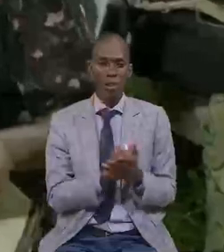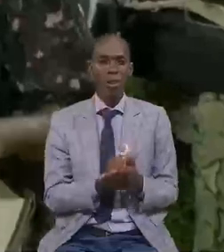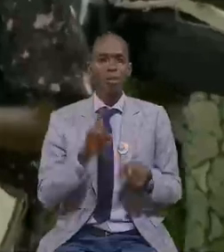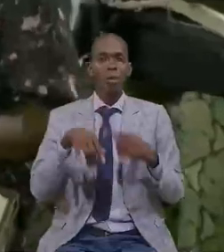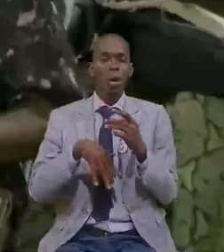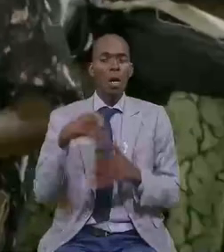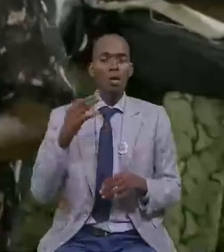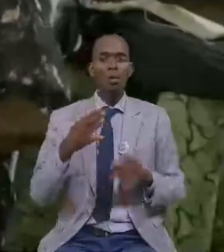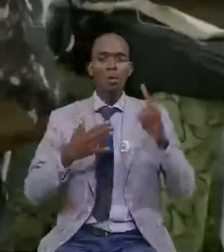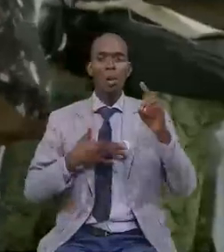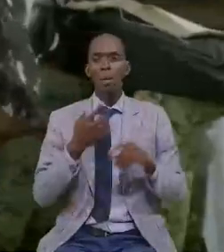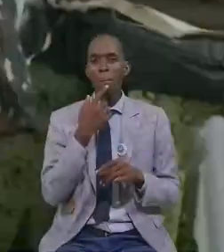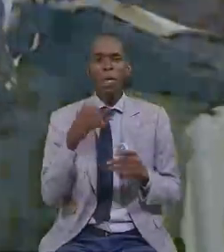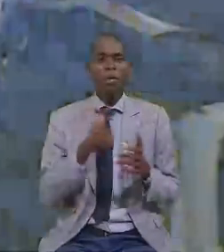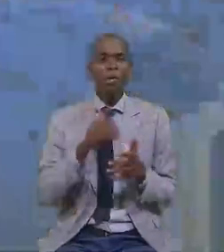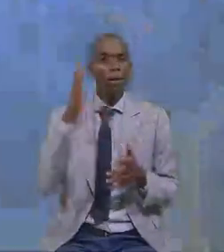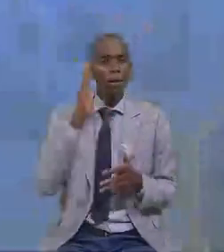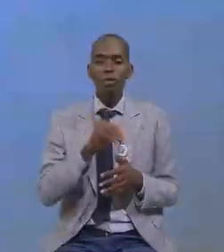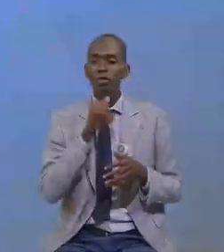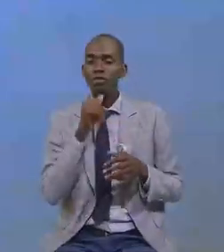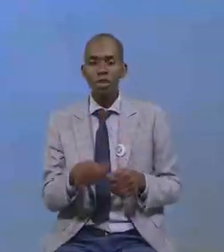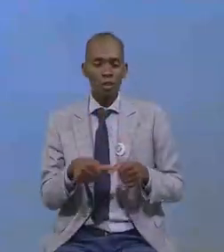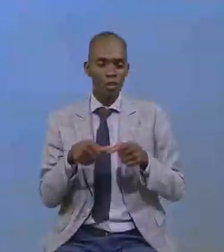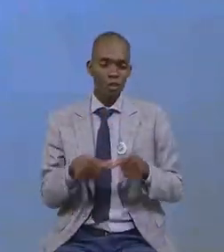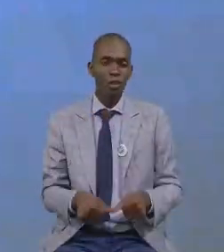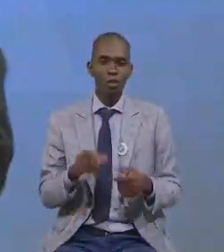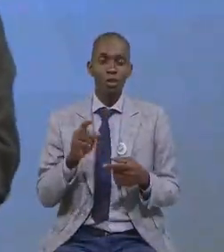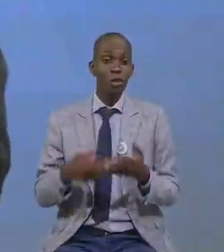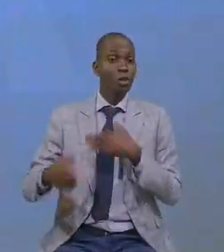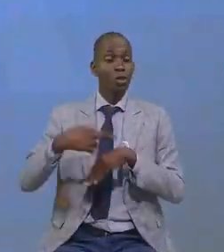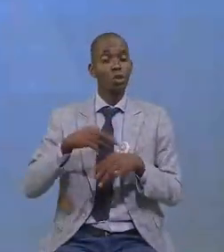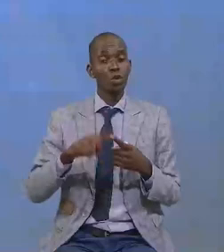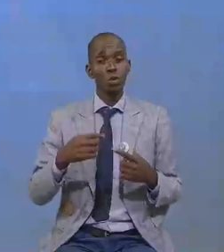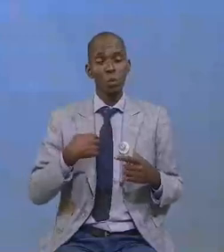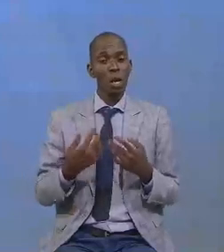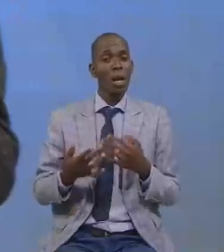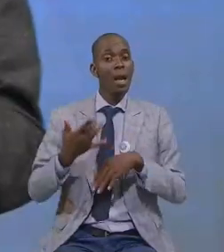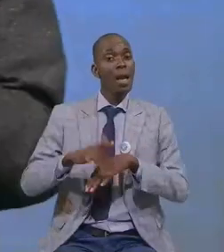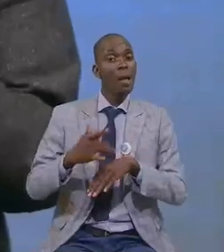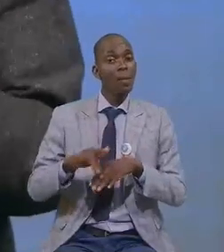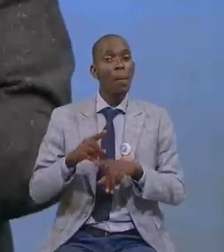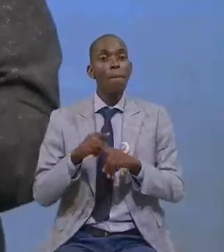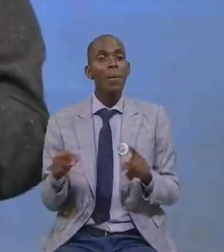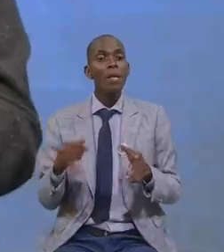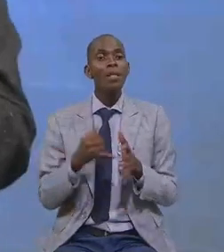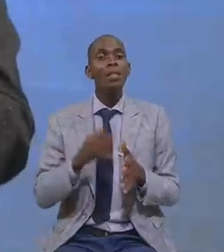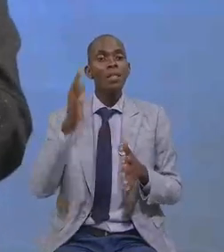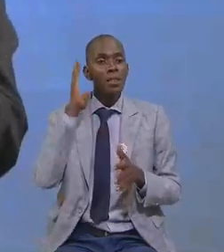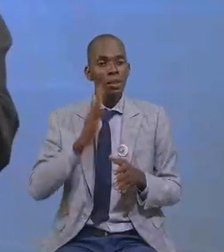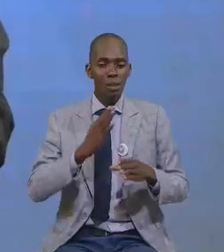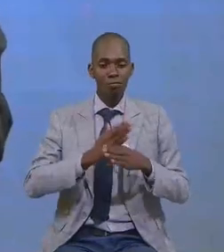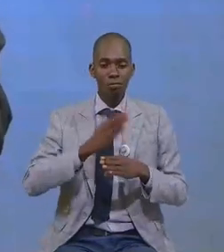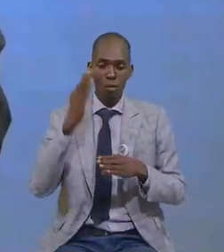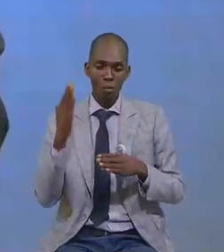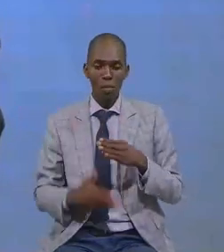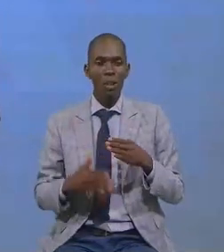bouche, elle ne retourne point à moi sans effet, sans avoir